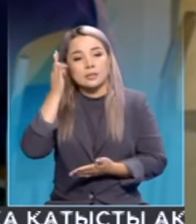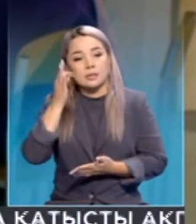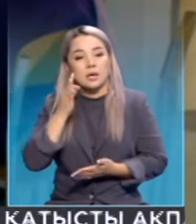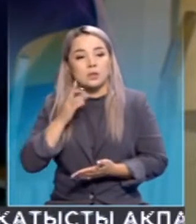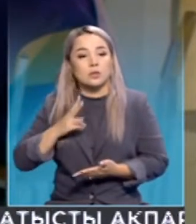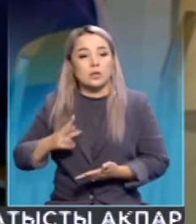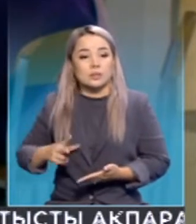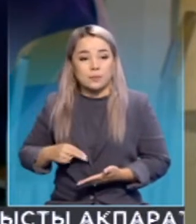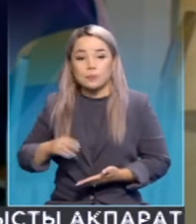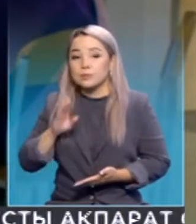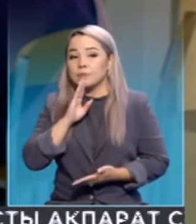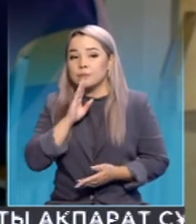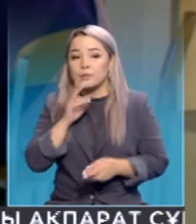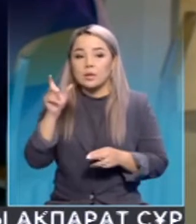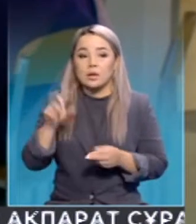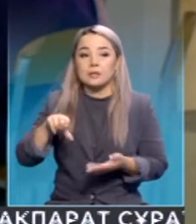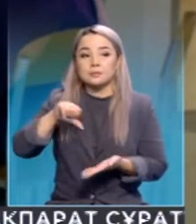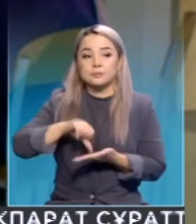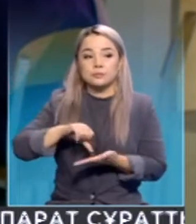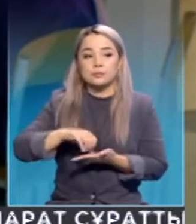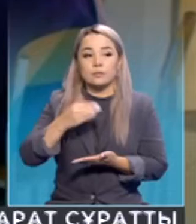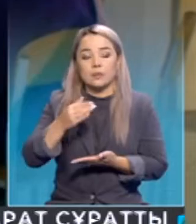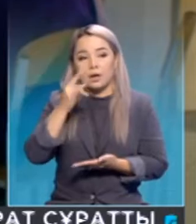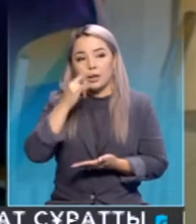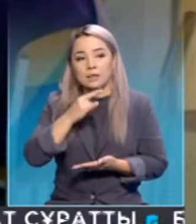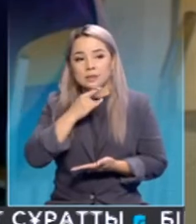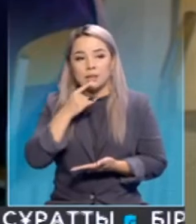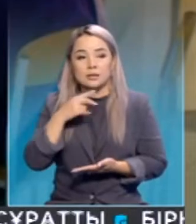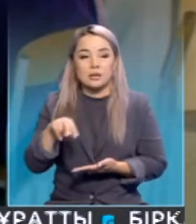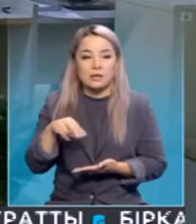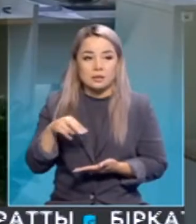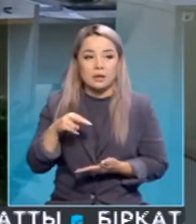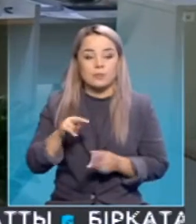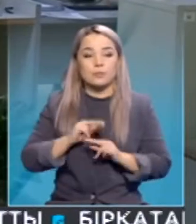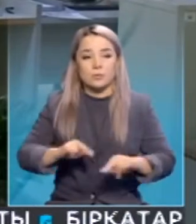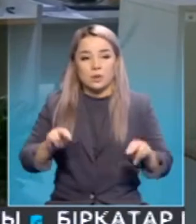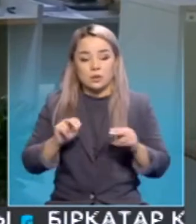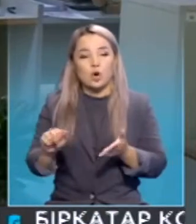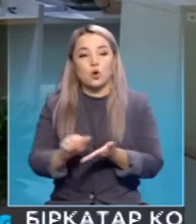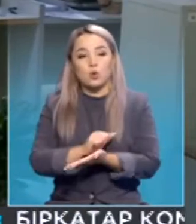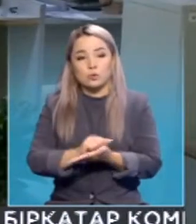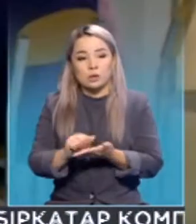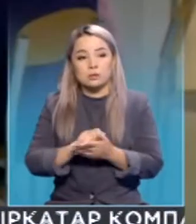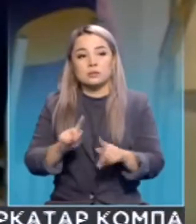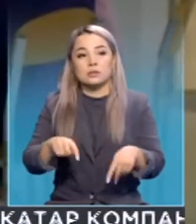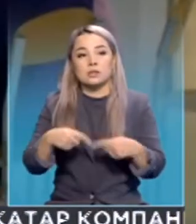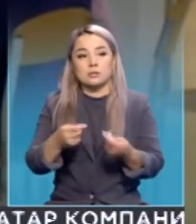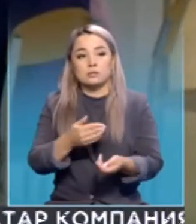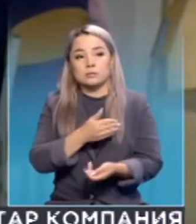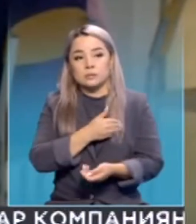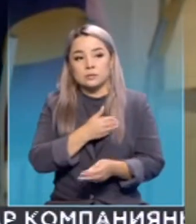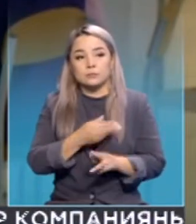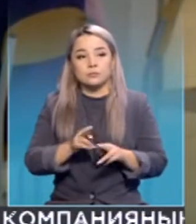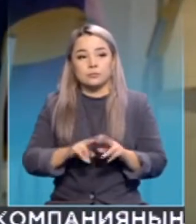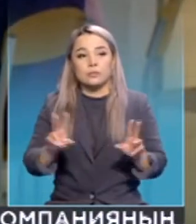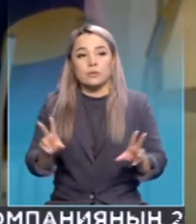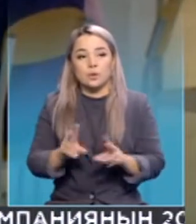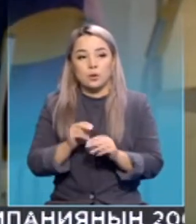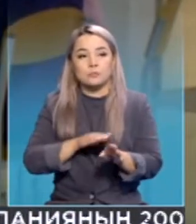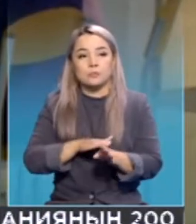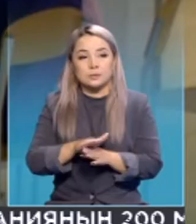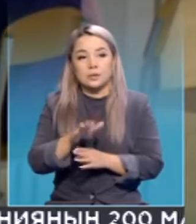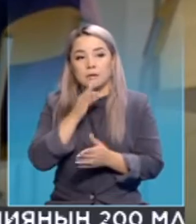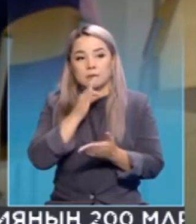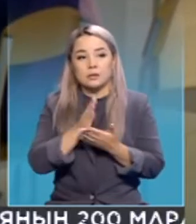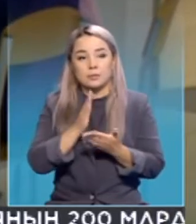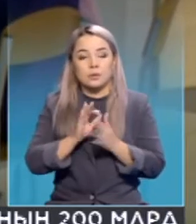қызымын. Мені таңдап отырған пәнім қазақ тілі және әдебиет пәндері. Мен құжаттарды тапсыруға келдім. Өте сәтті тапсырдым деп